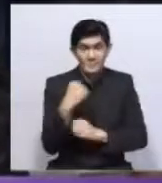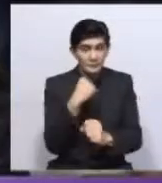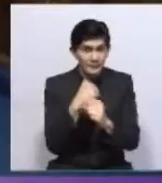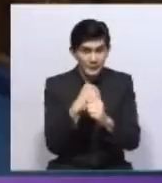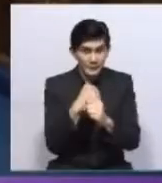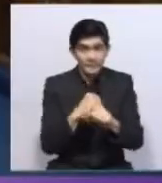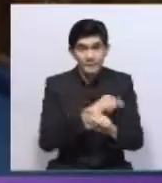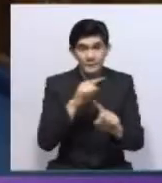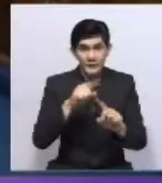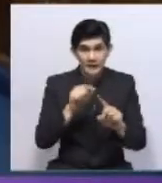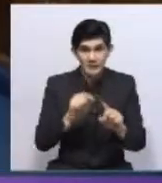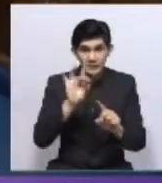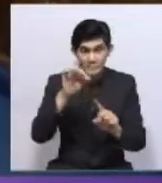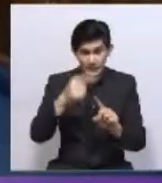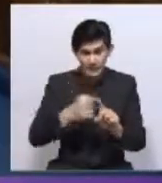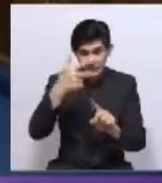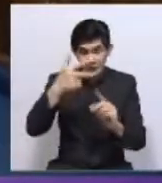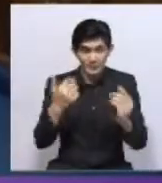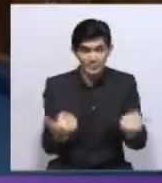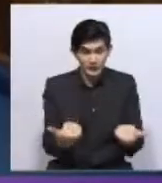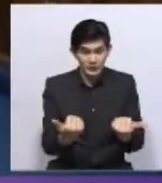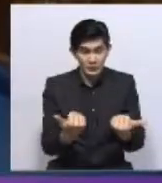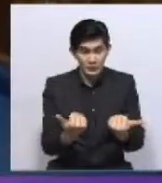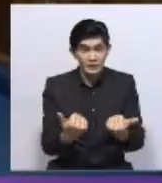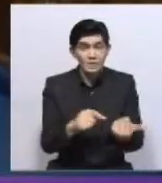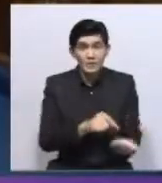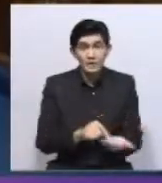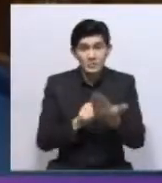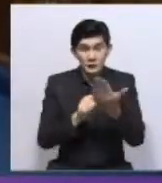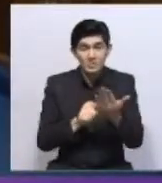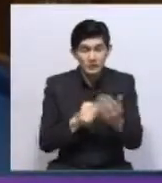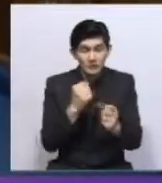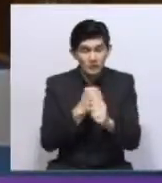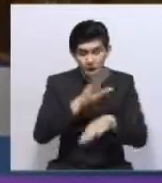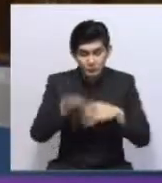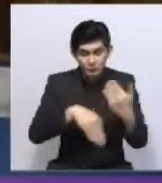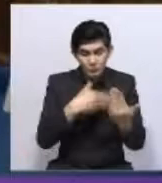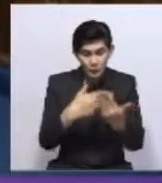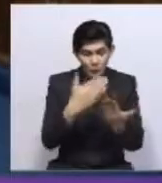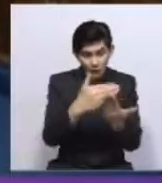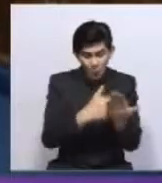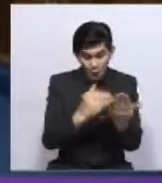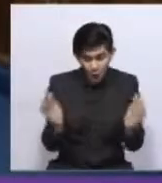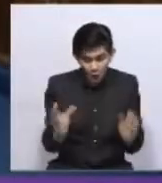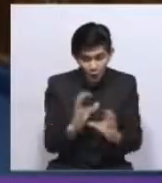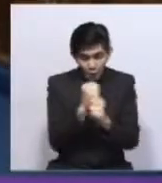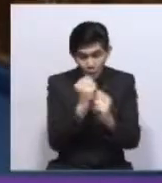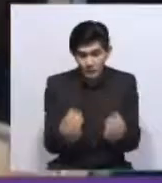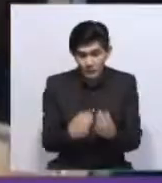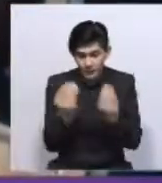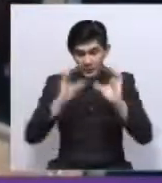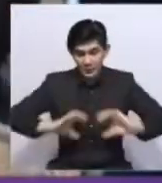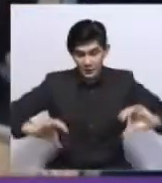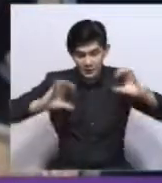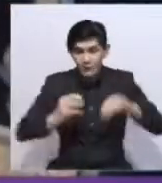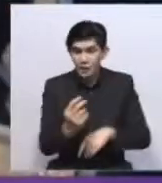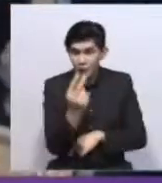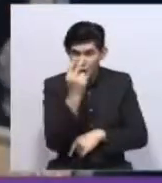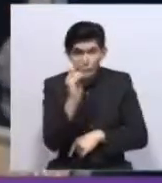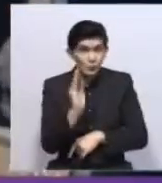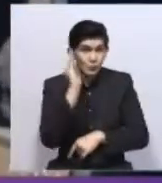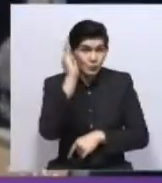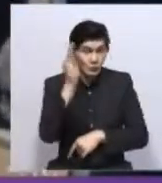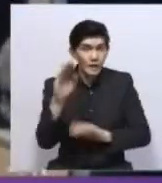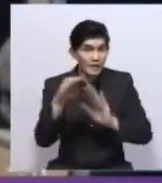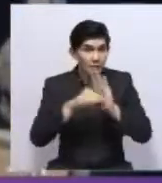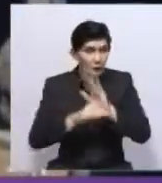จโดยในวันที่28มีนาคมนี้จะรวบรวมข้อเสนอที่จัดทำทั้งหมดเสนอให้รัฐบาลพิจารณาว่าส่วนขั้นตอนหลังจ